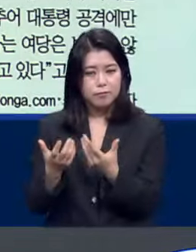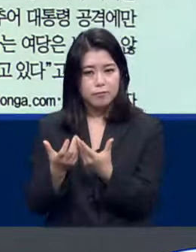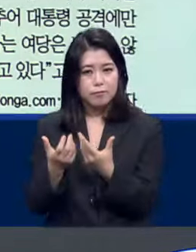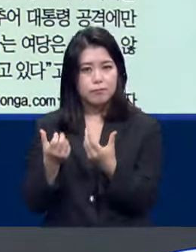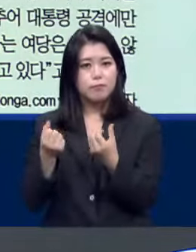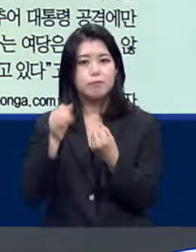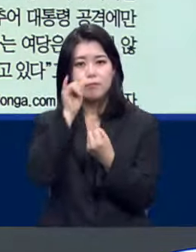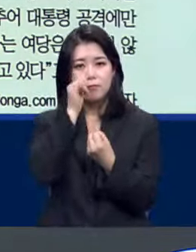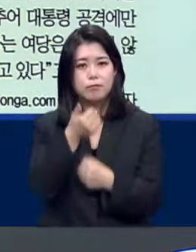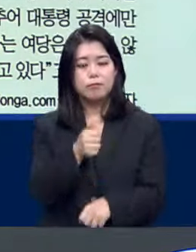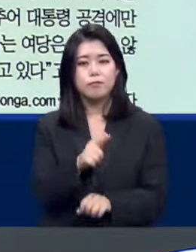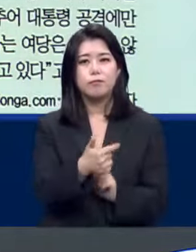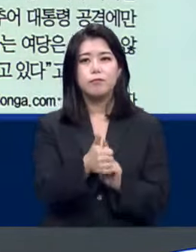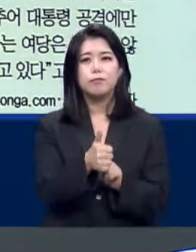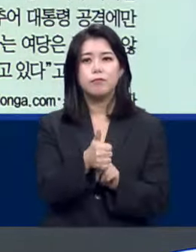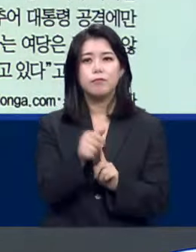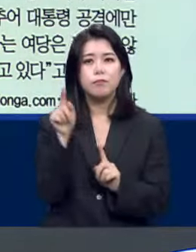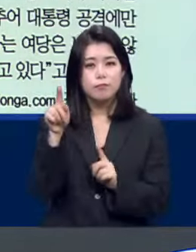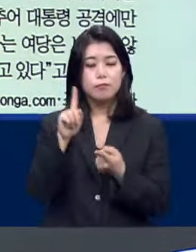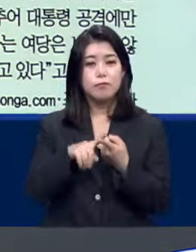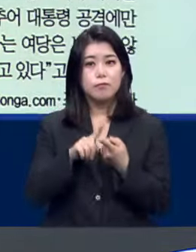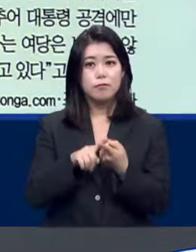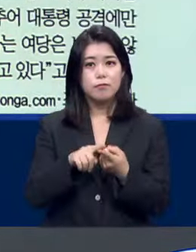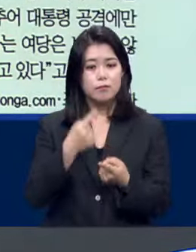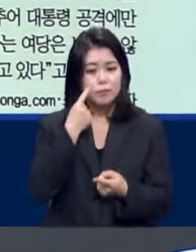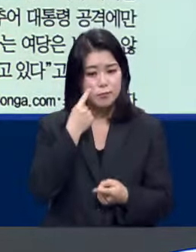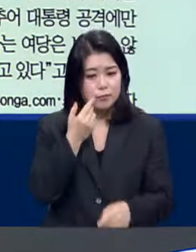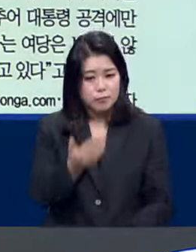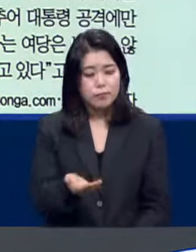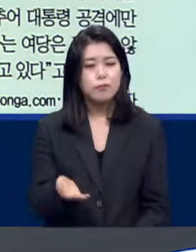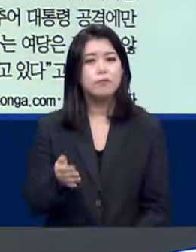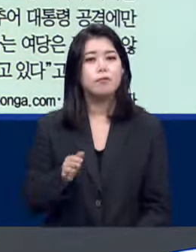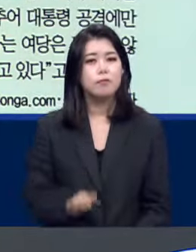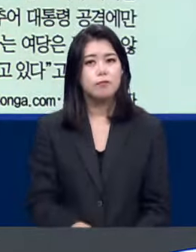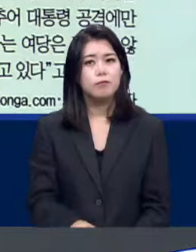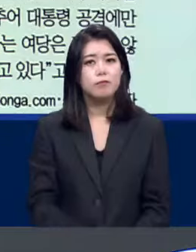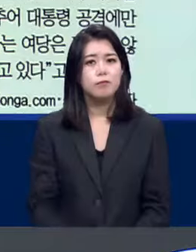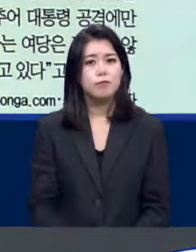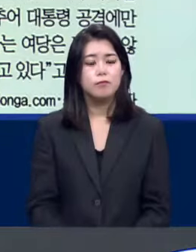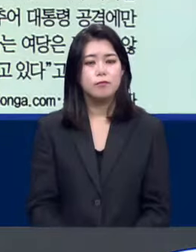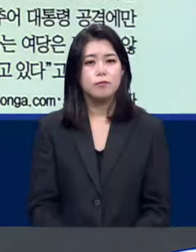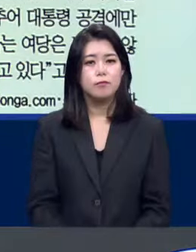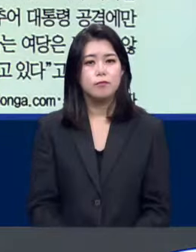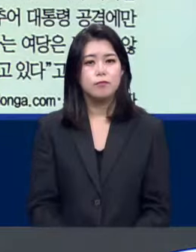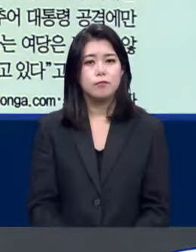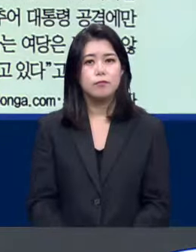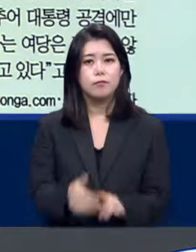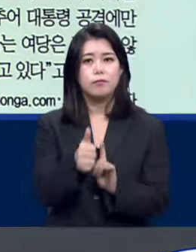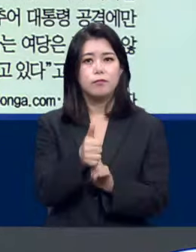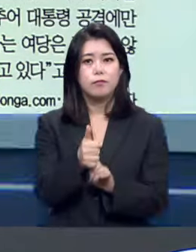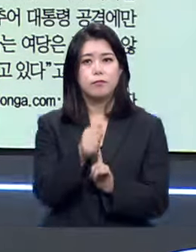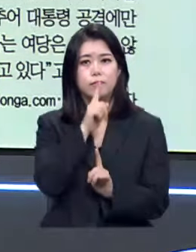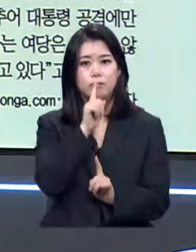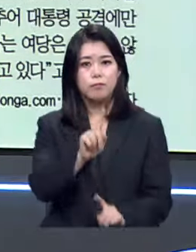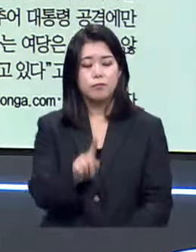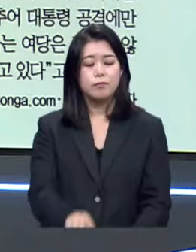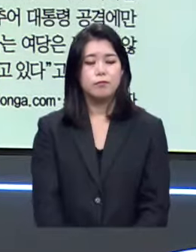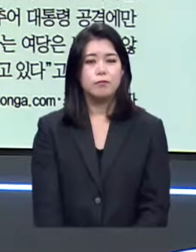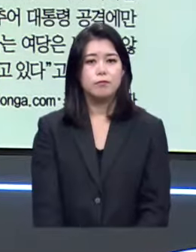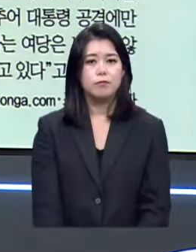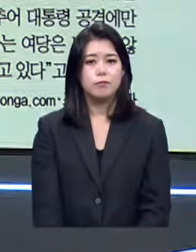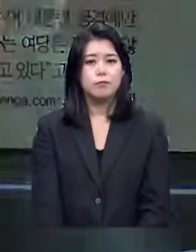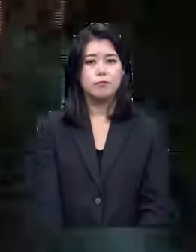한동훈 대표가 여기에 대해서 어제 기자들이 계속 물어봤습니다 입장이 뭡니까 한 대표 뭐라고 얘기했을요